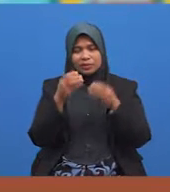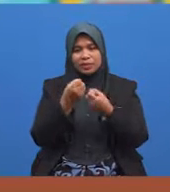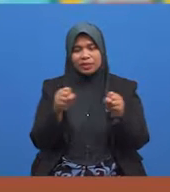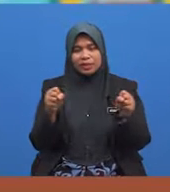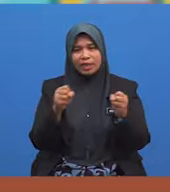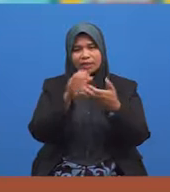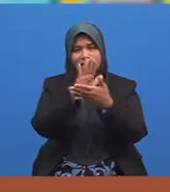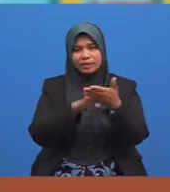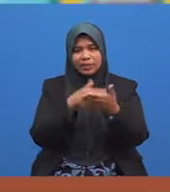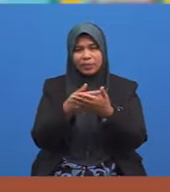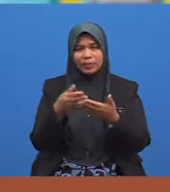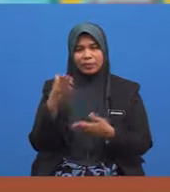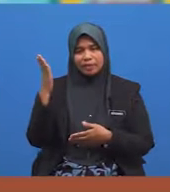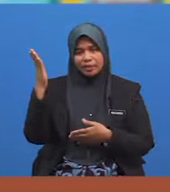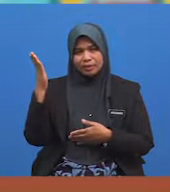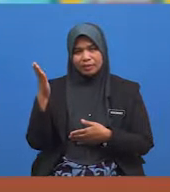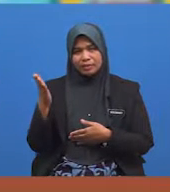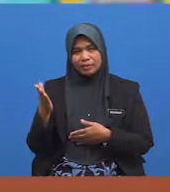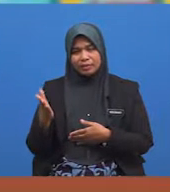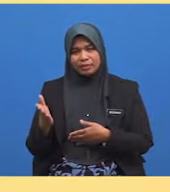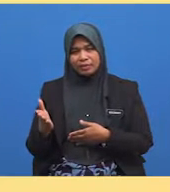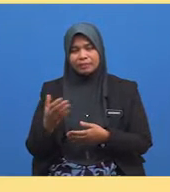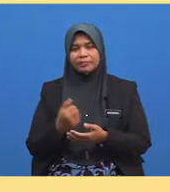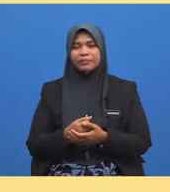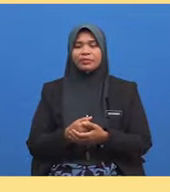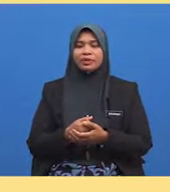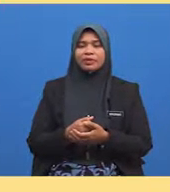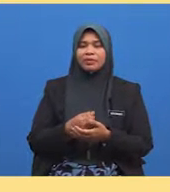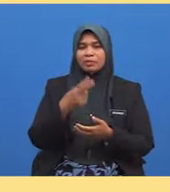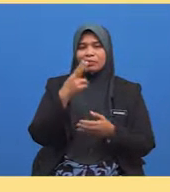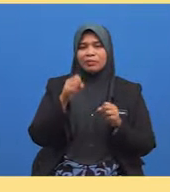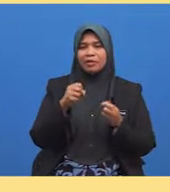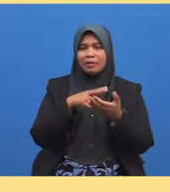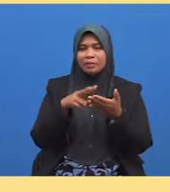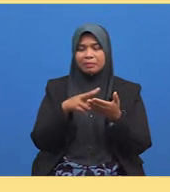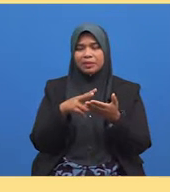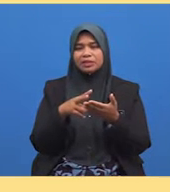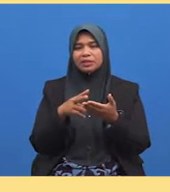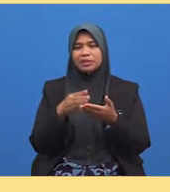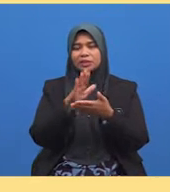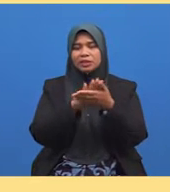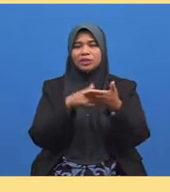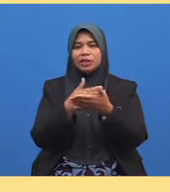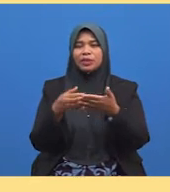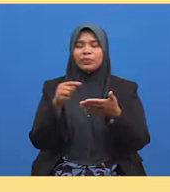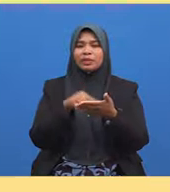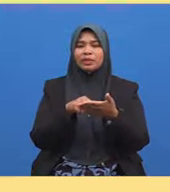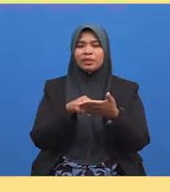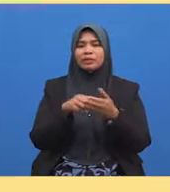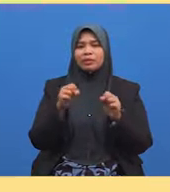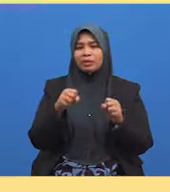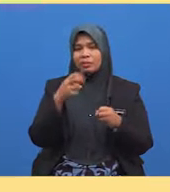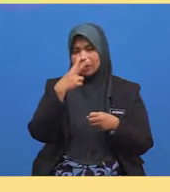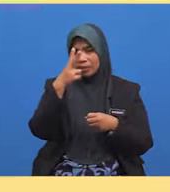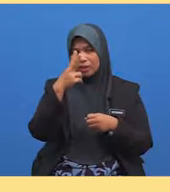ingatan, cikgu telah menyediakan jadual dalam slide. Okay, kita akan baca dan fahami slide tersebut.